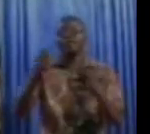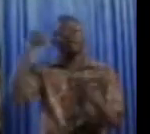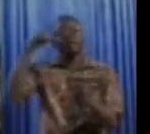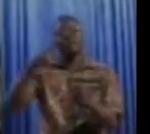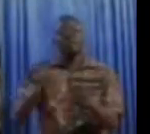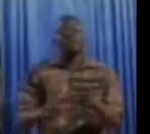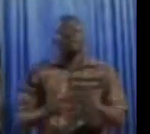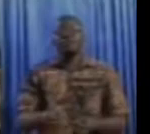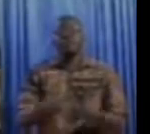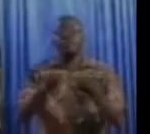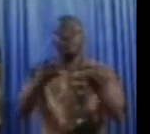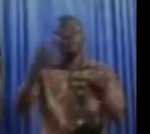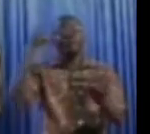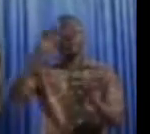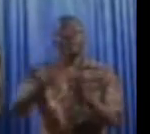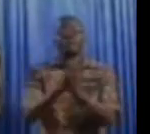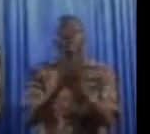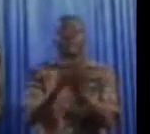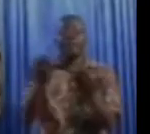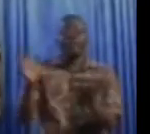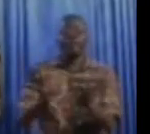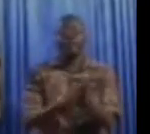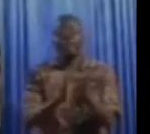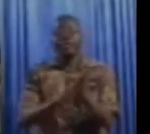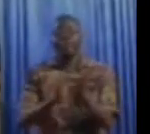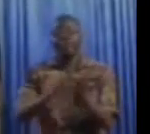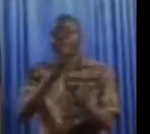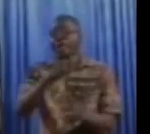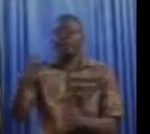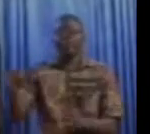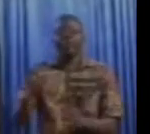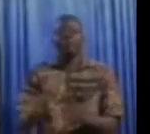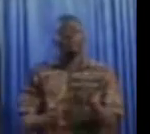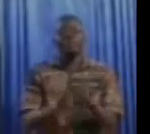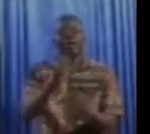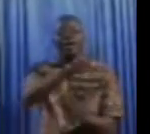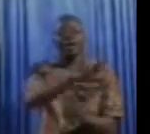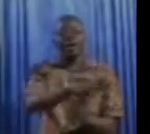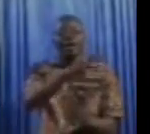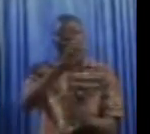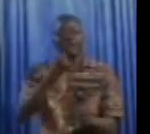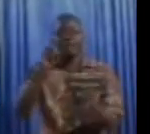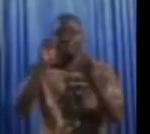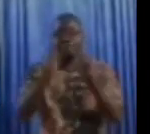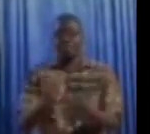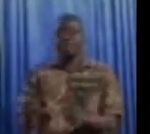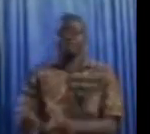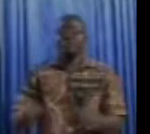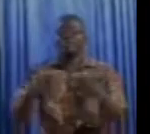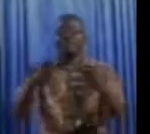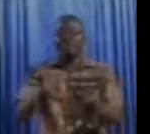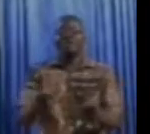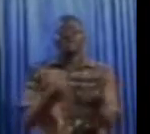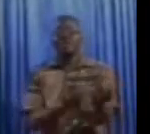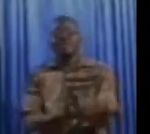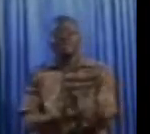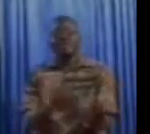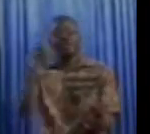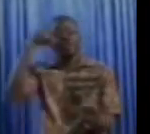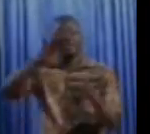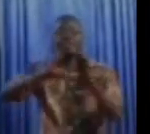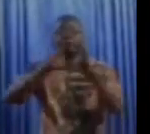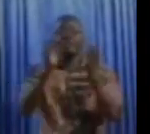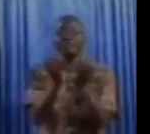la diffusion du livre scolaire au Burkina Faso. Environ une quarantaine d'exposants nationaux et internationaux sont attendus et le